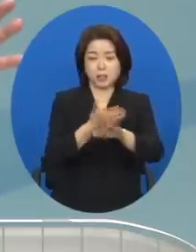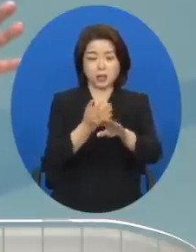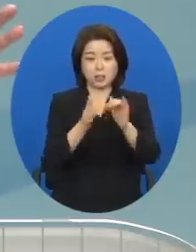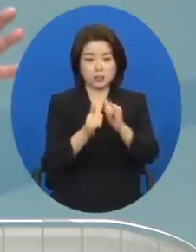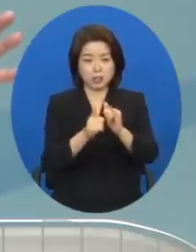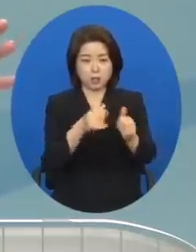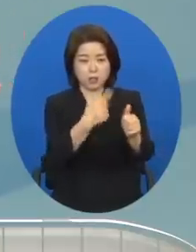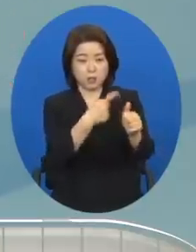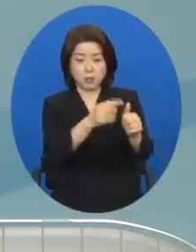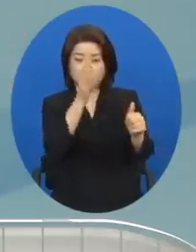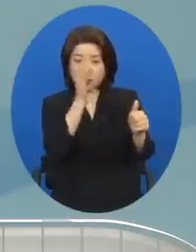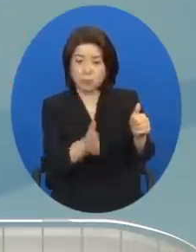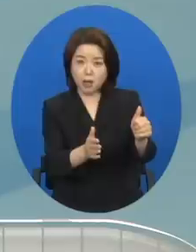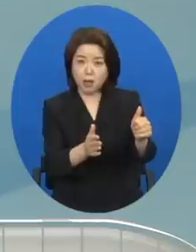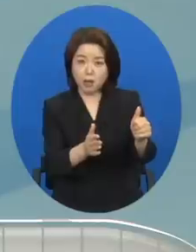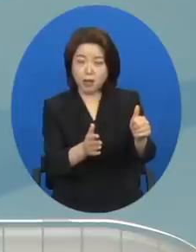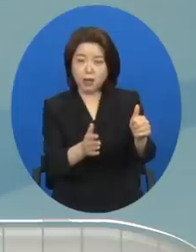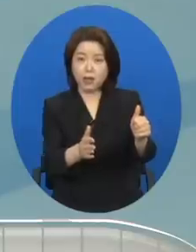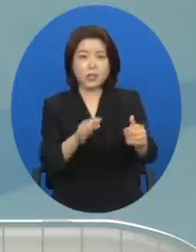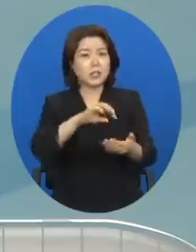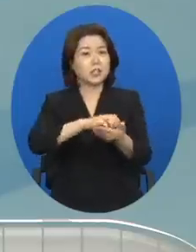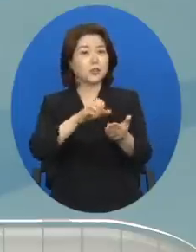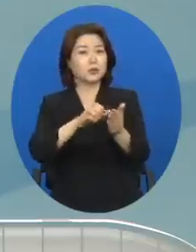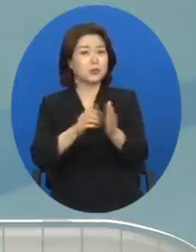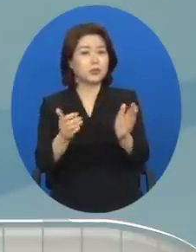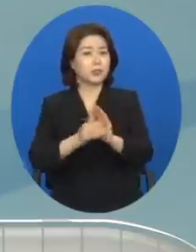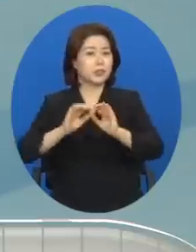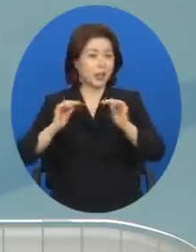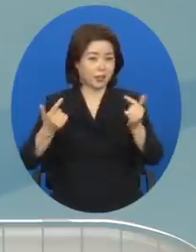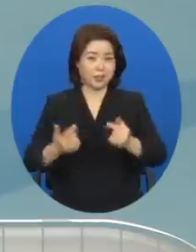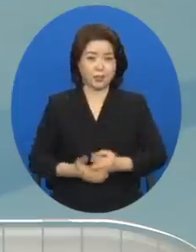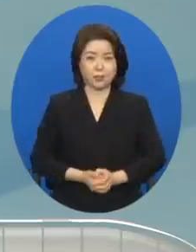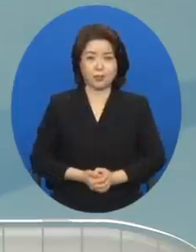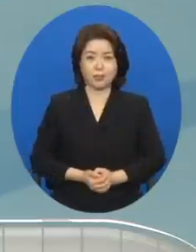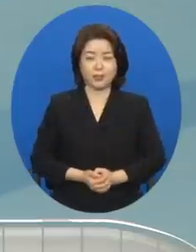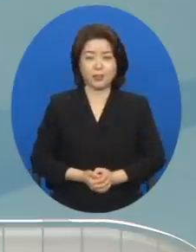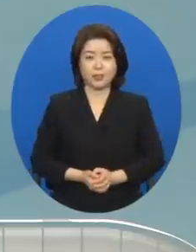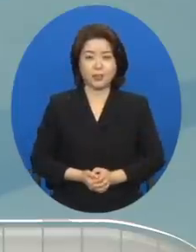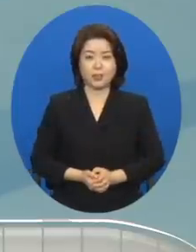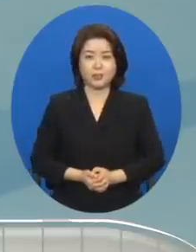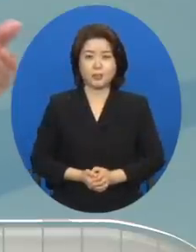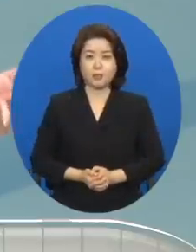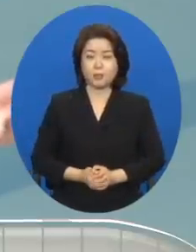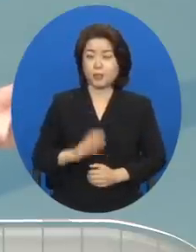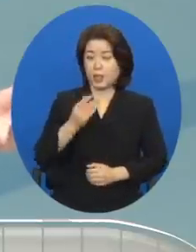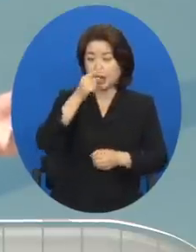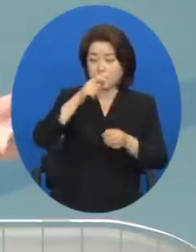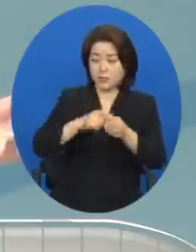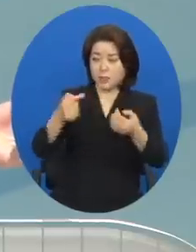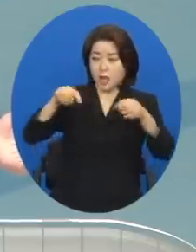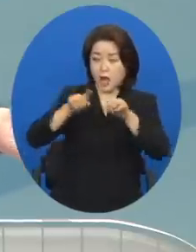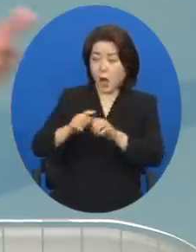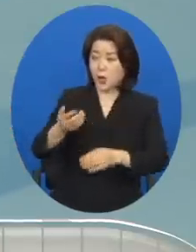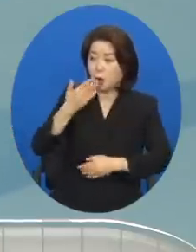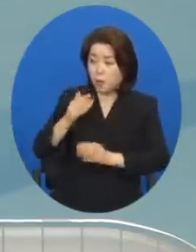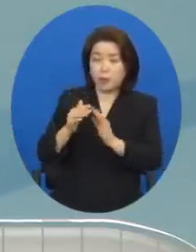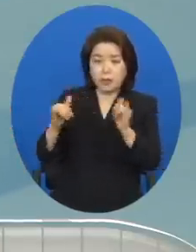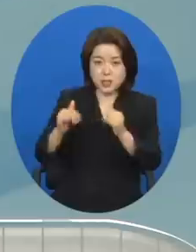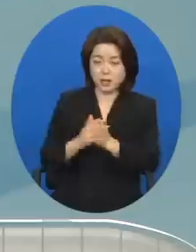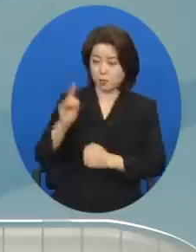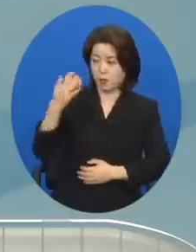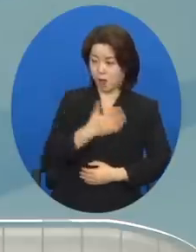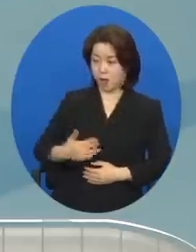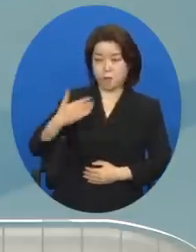말라 이런 정도로 그칠 문제가 아닙니다. 성찬 같이 받은 사람들끼리는 한